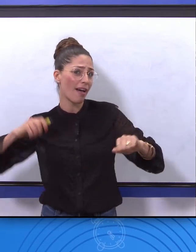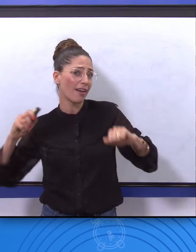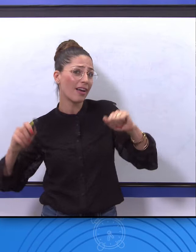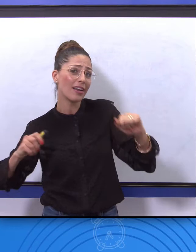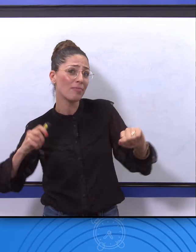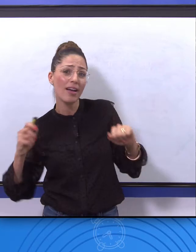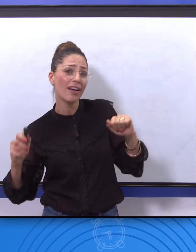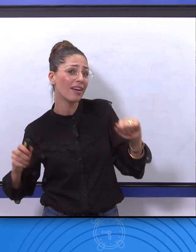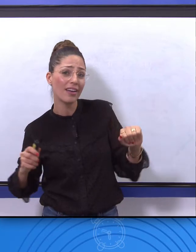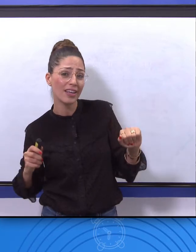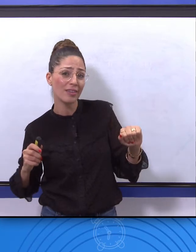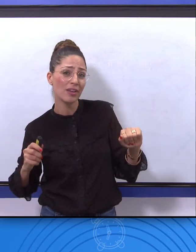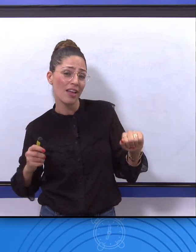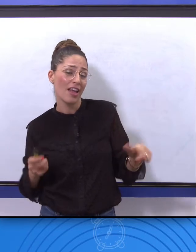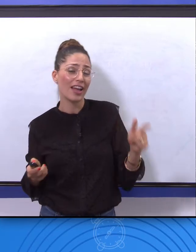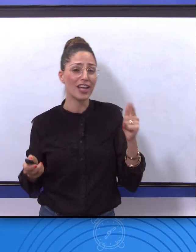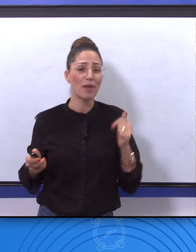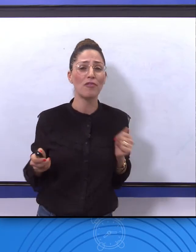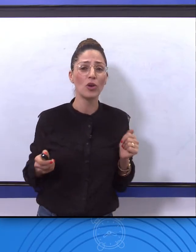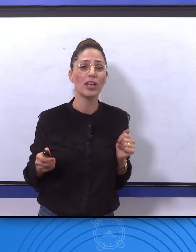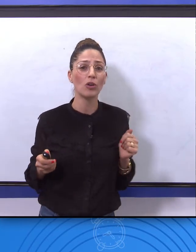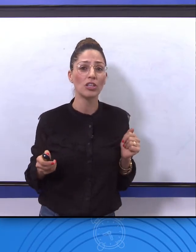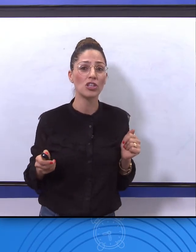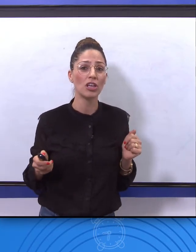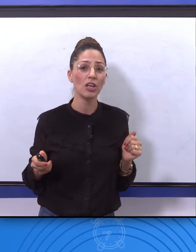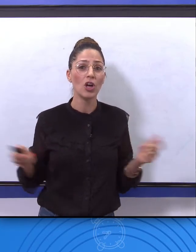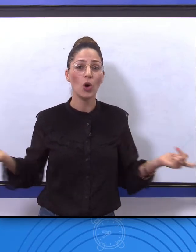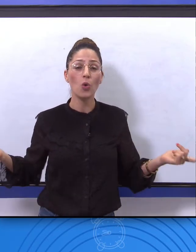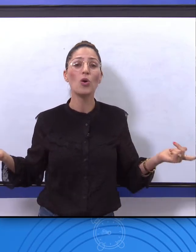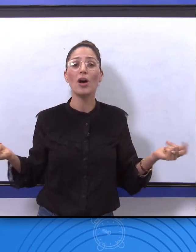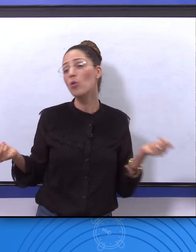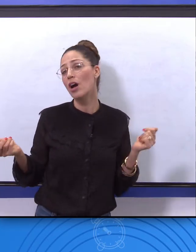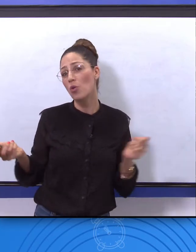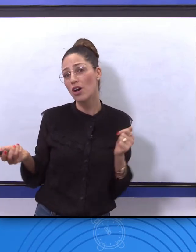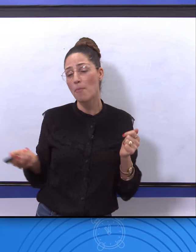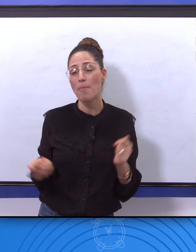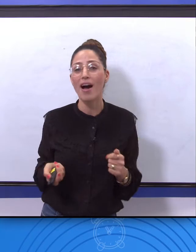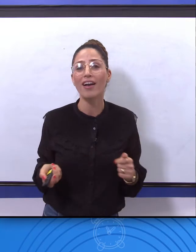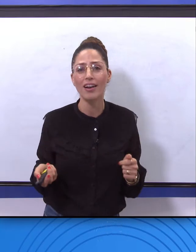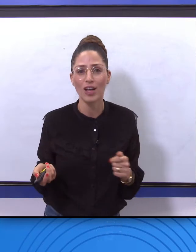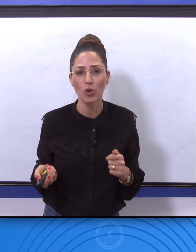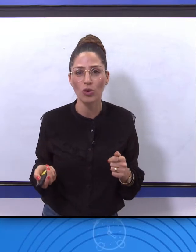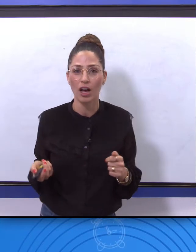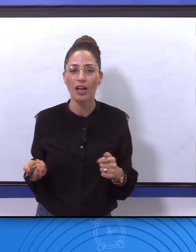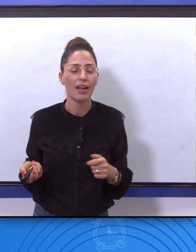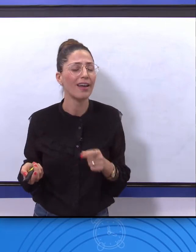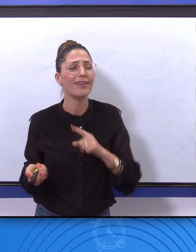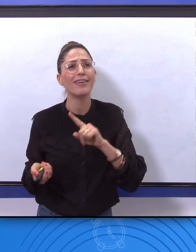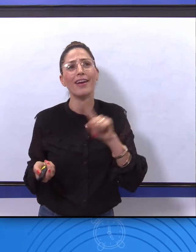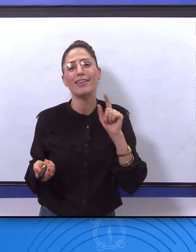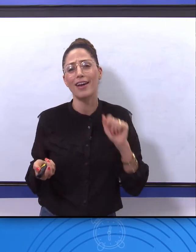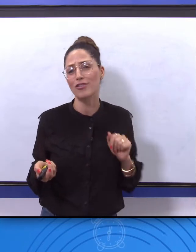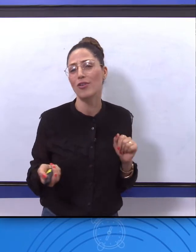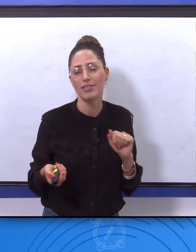השיר? מעגלים, מעגלים. חלקכם אפילו יכירו את השיר? אוגה, אוגה, אוגה, במעגל נחוגה.